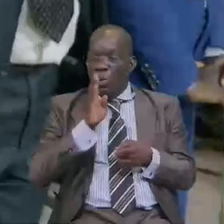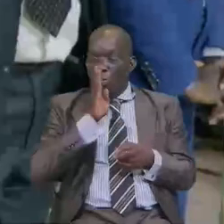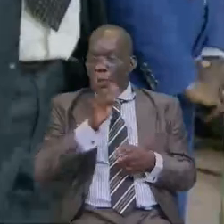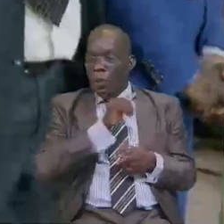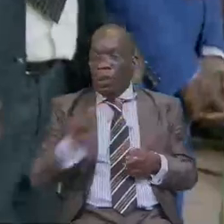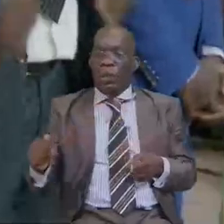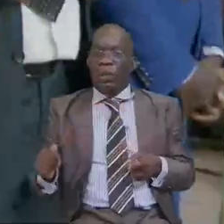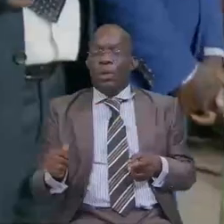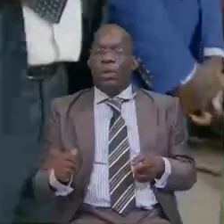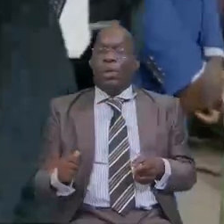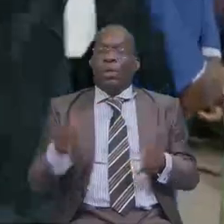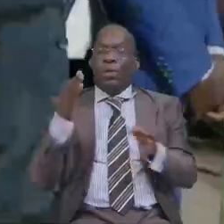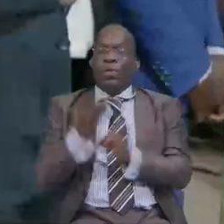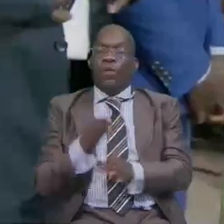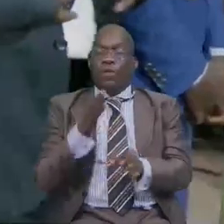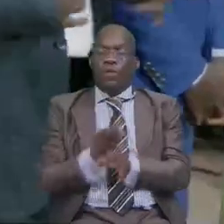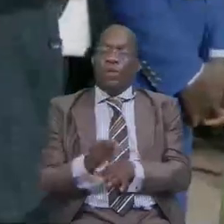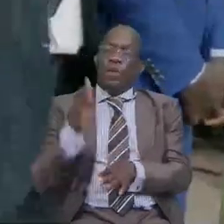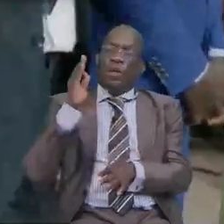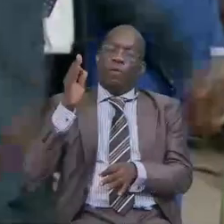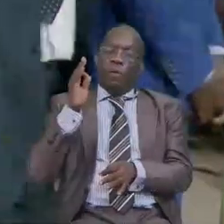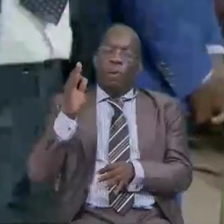Être un évangéliste fidèle.